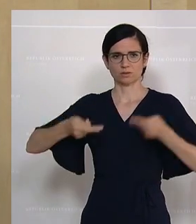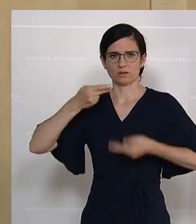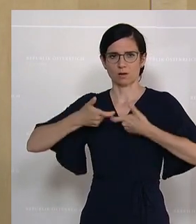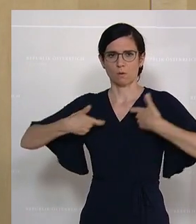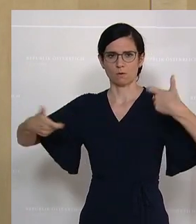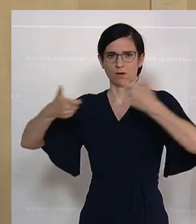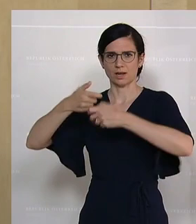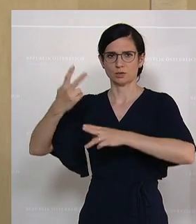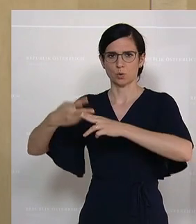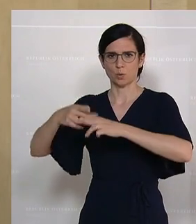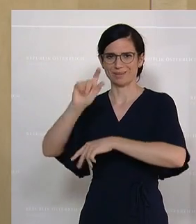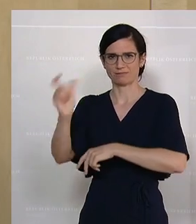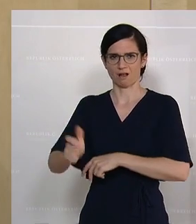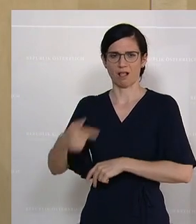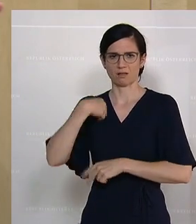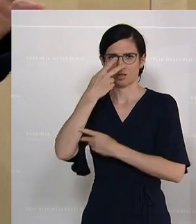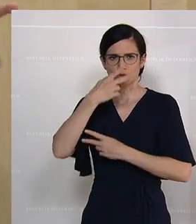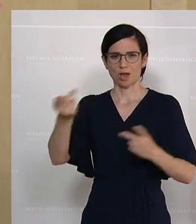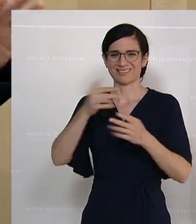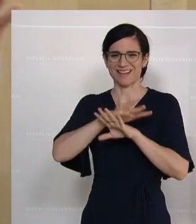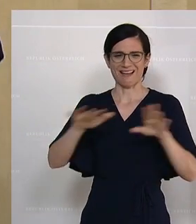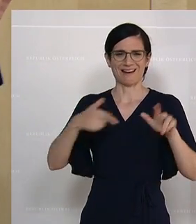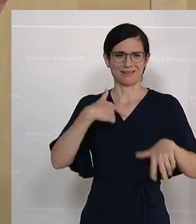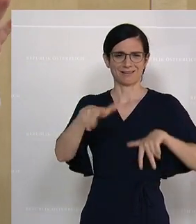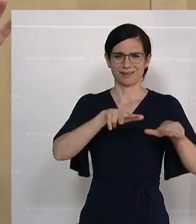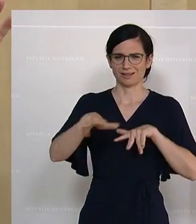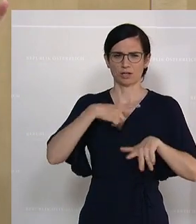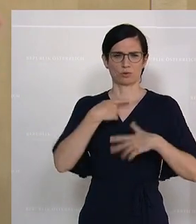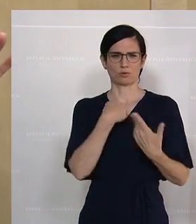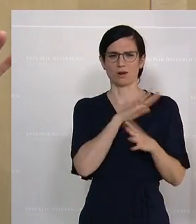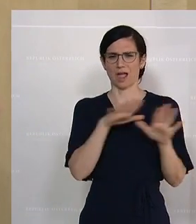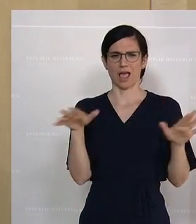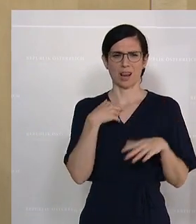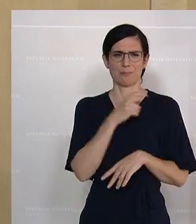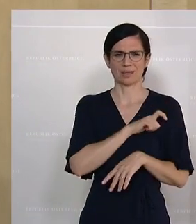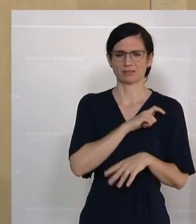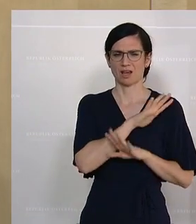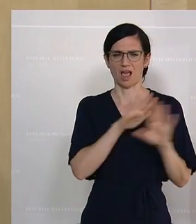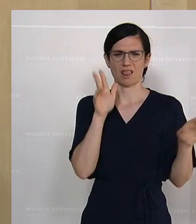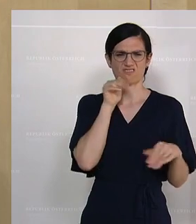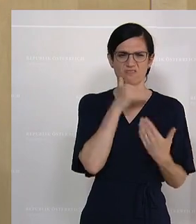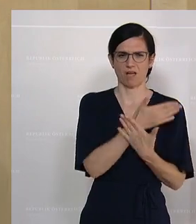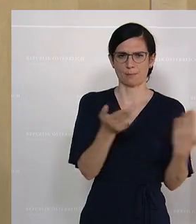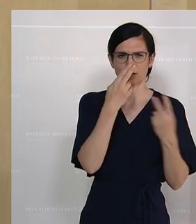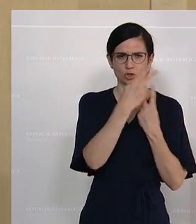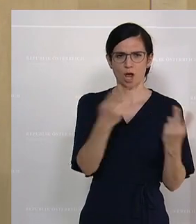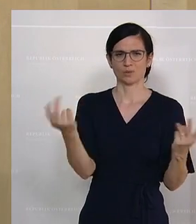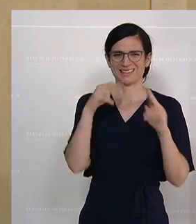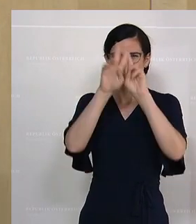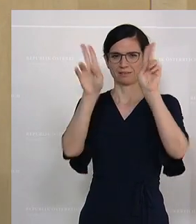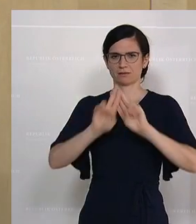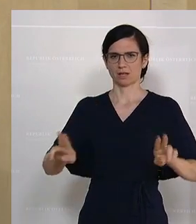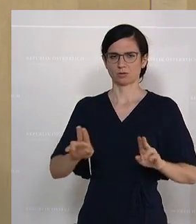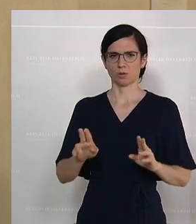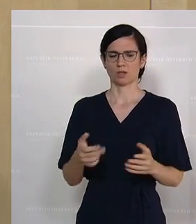kolleginnen und kollegen aller regierungsstadt ehrungen aller farben gesprochen wie stellt sich das da im internationalen vergleich